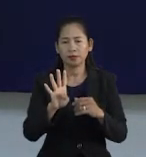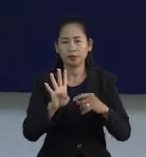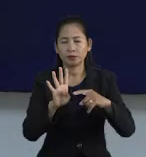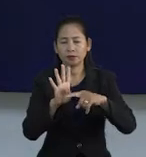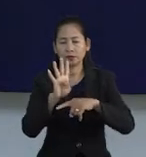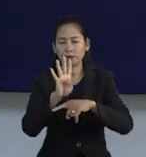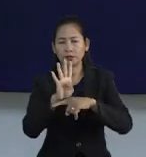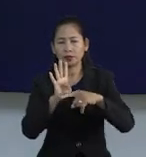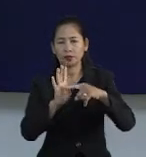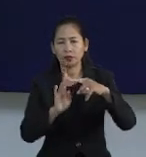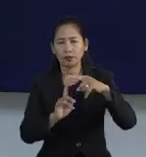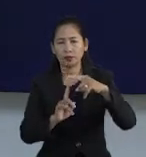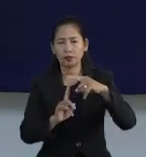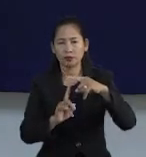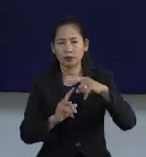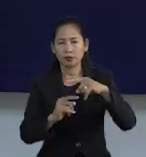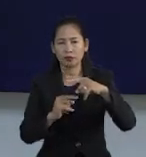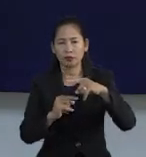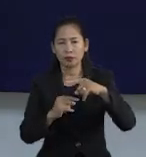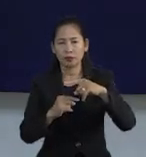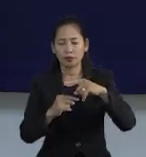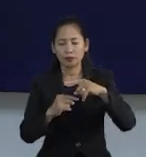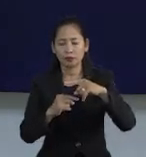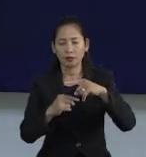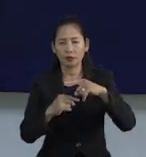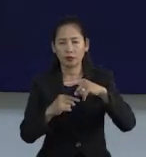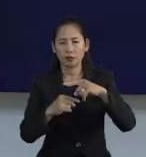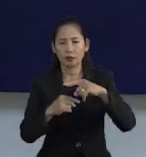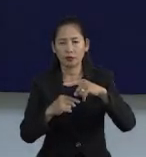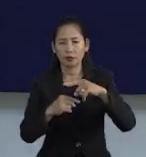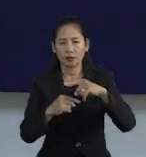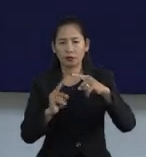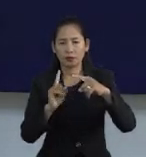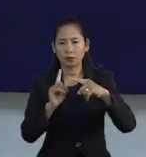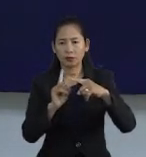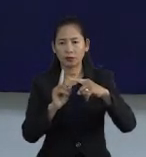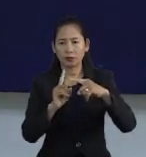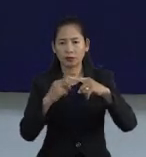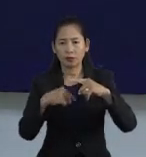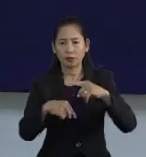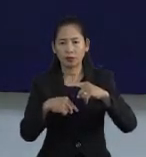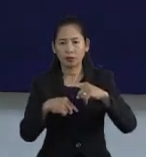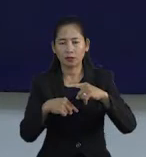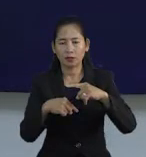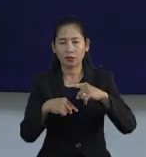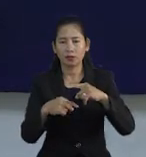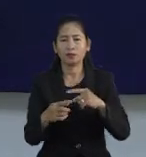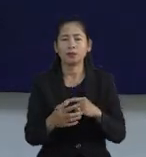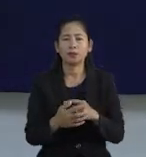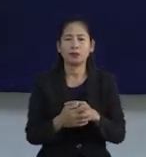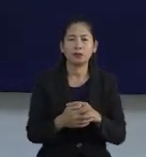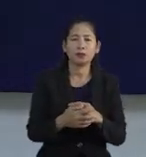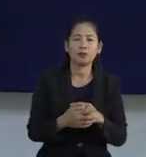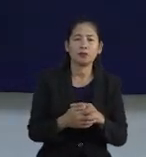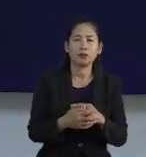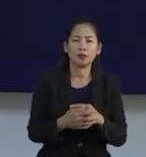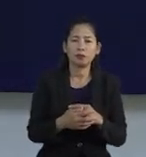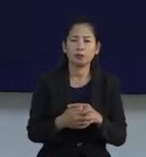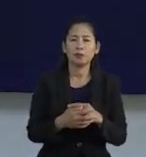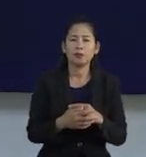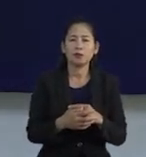và phía má con phía má con phía mũi mũi bòn là con á và phía mũi